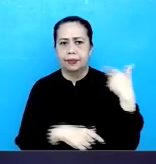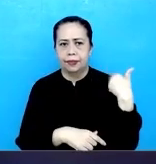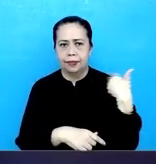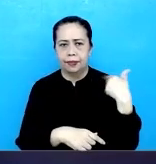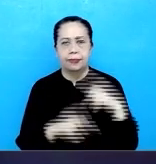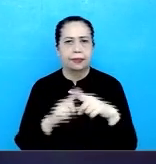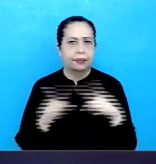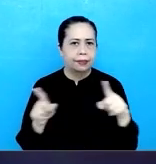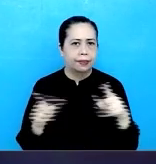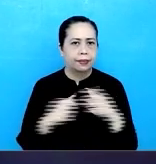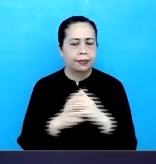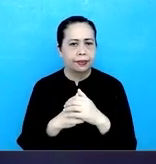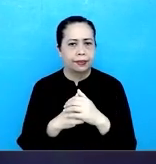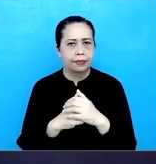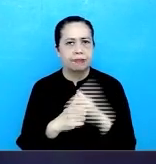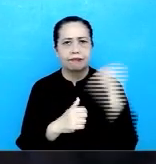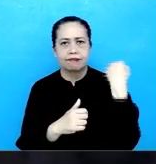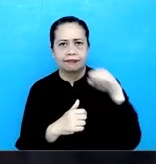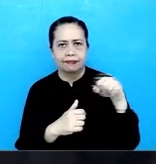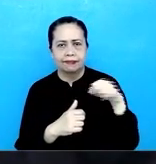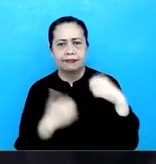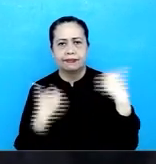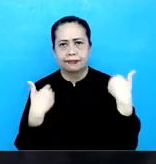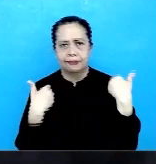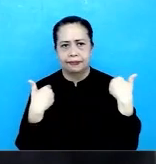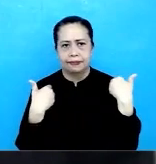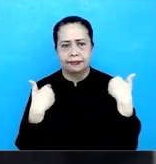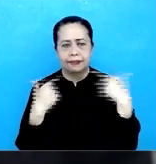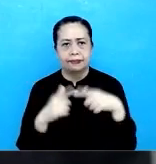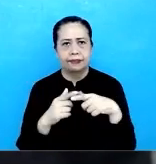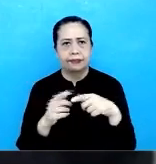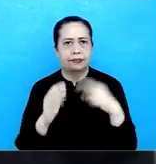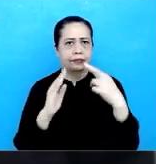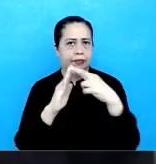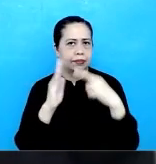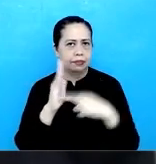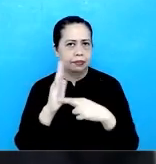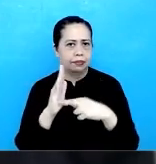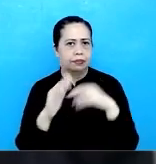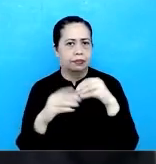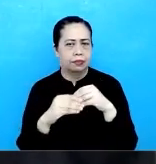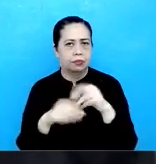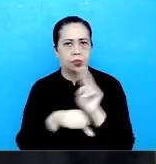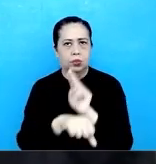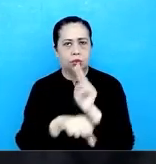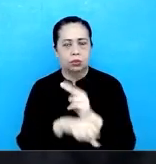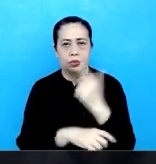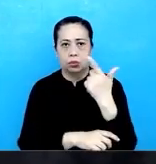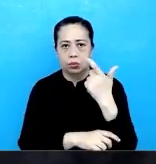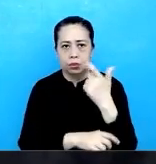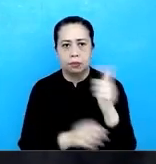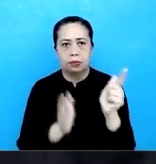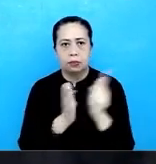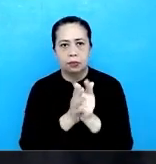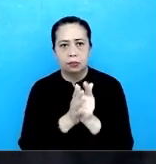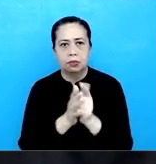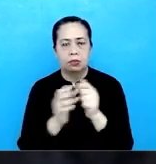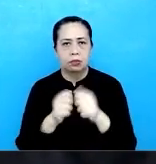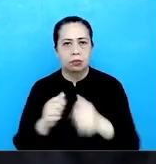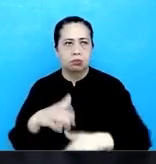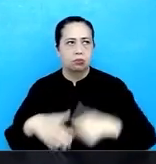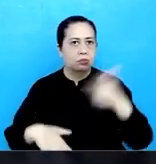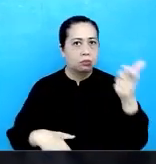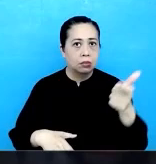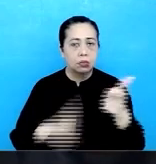lang. May violation kasi sa restriction ng pag-aari ng baril, bawal yun na ilabas mo. Lalo na